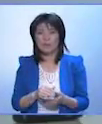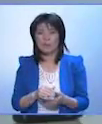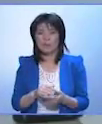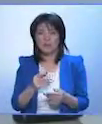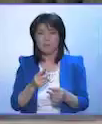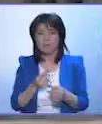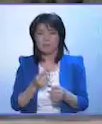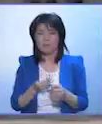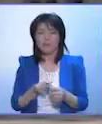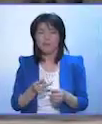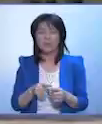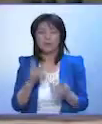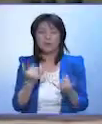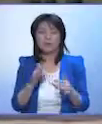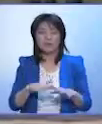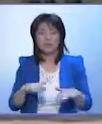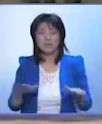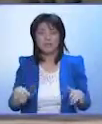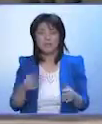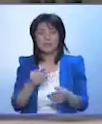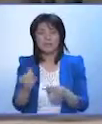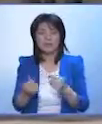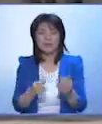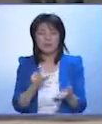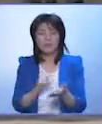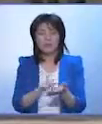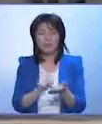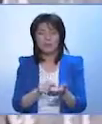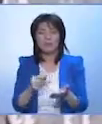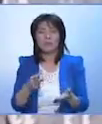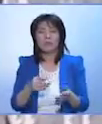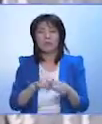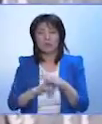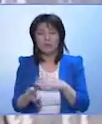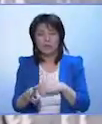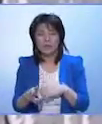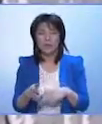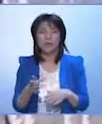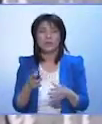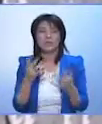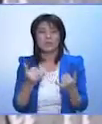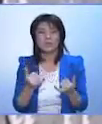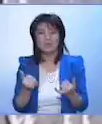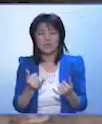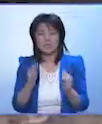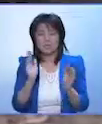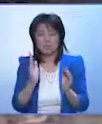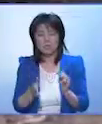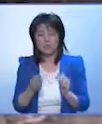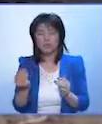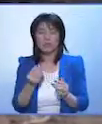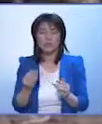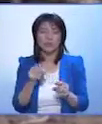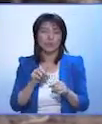түзетулер енгізілді. Балаларына алимент төлемей қашқақтап жүрген әкелер мемлекеттің ерекше назарында. Заң жүзінде жауапкершілікке тартылғанмен іс